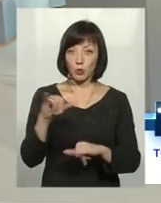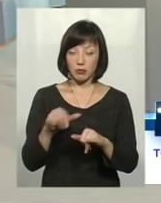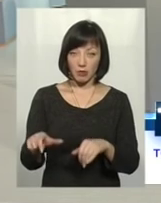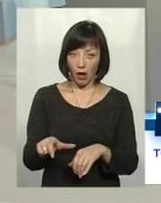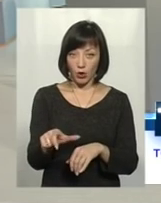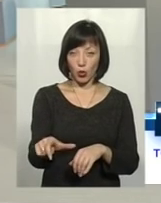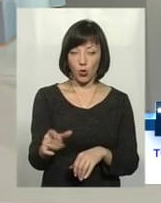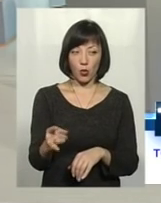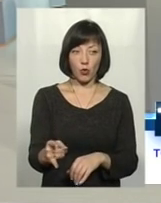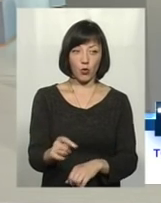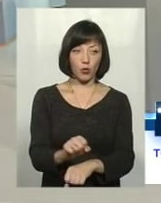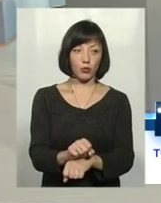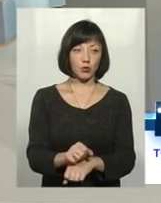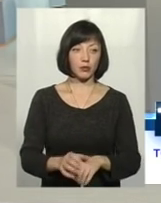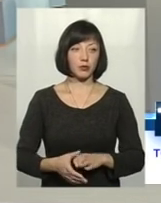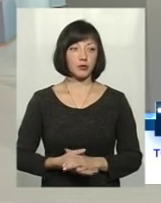дорогу.